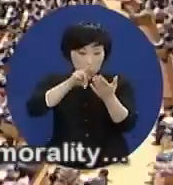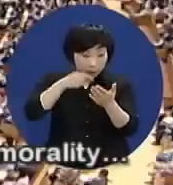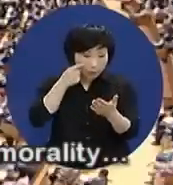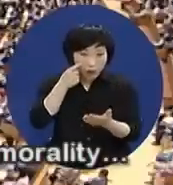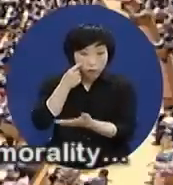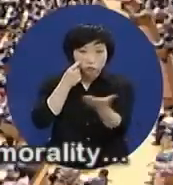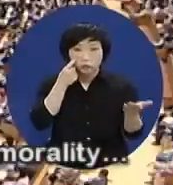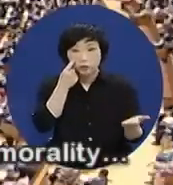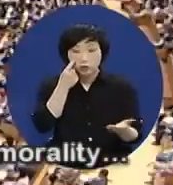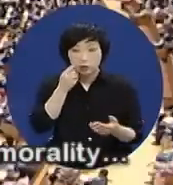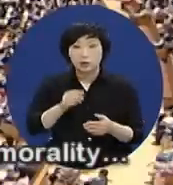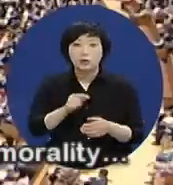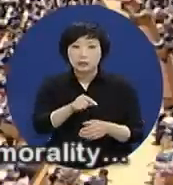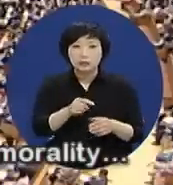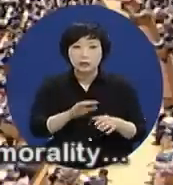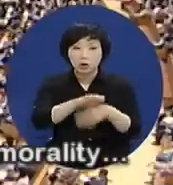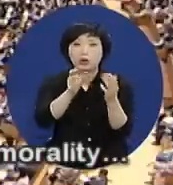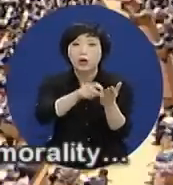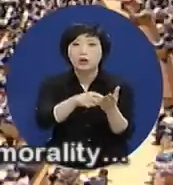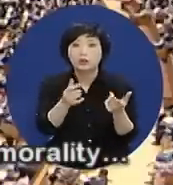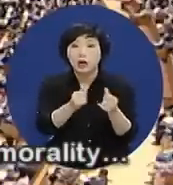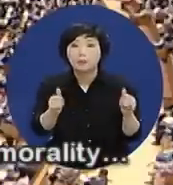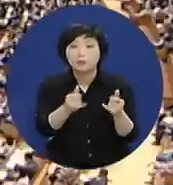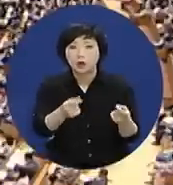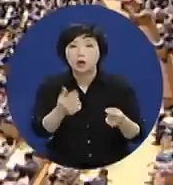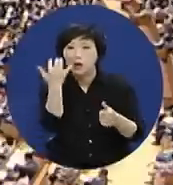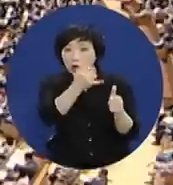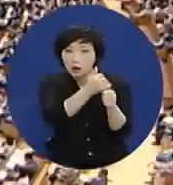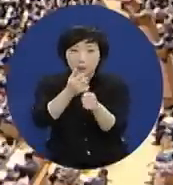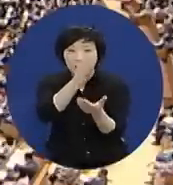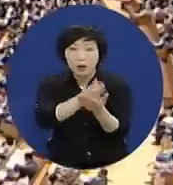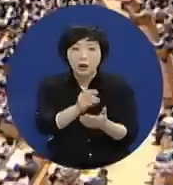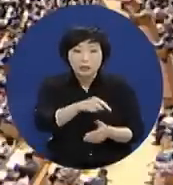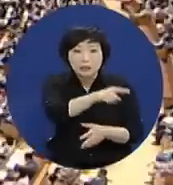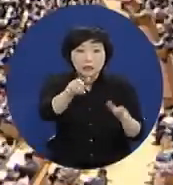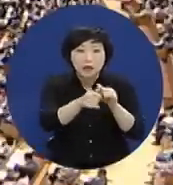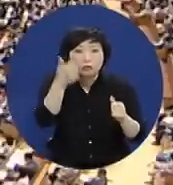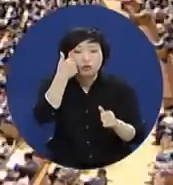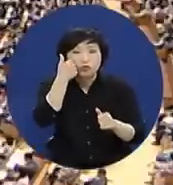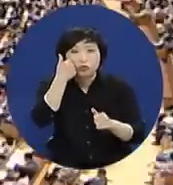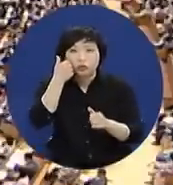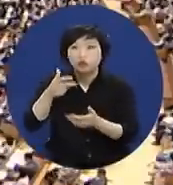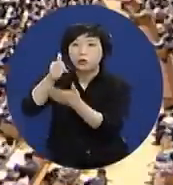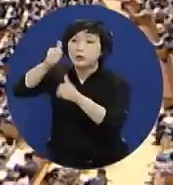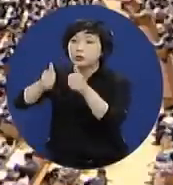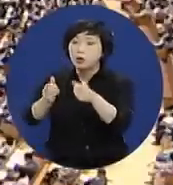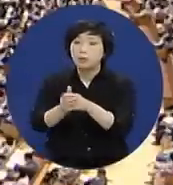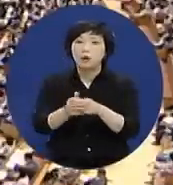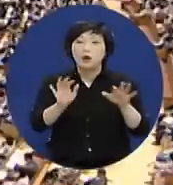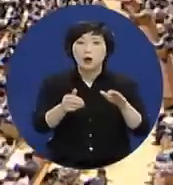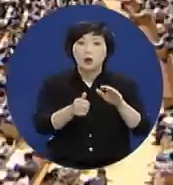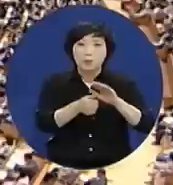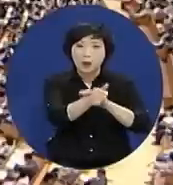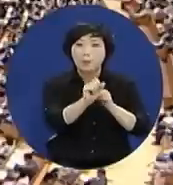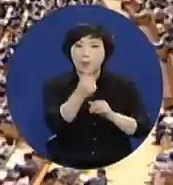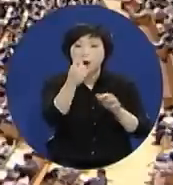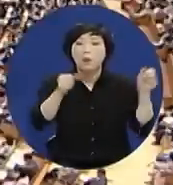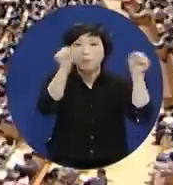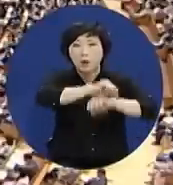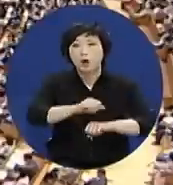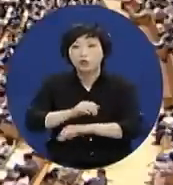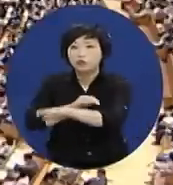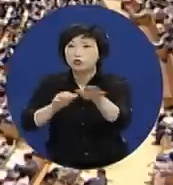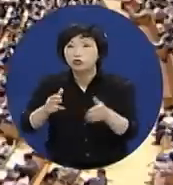絶対に騙されないように主のみで祝福し願います第1の中の9です私たちはさらに彼らの中